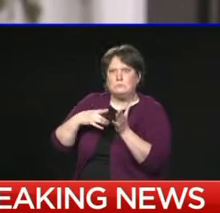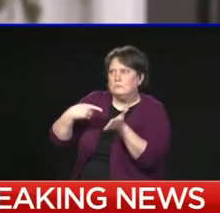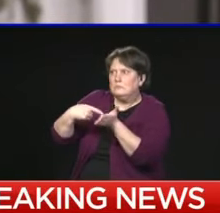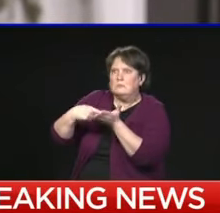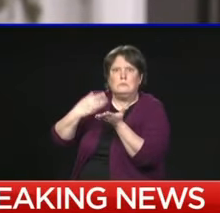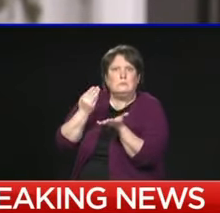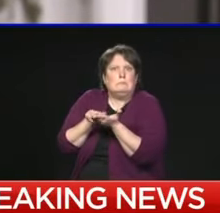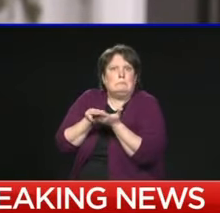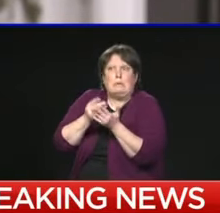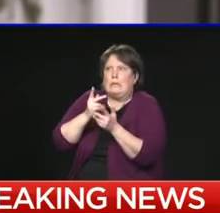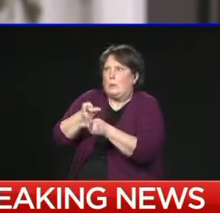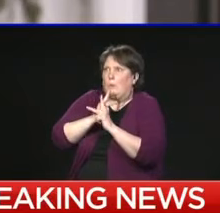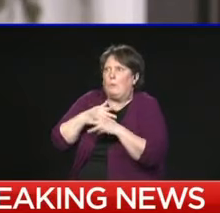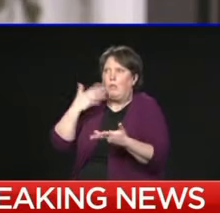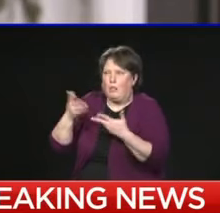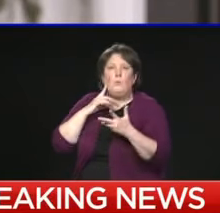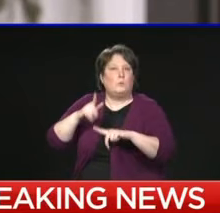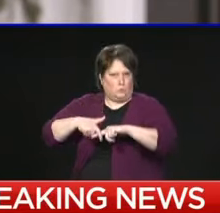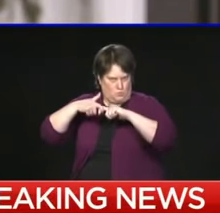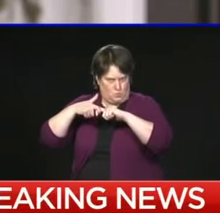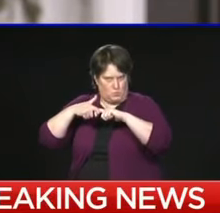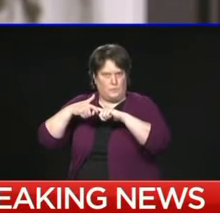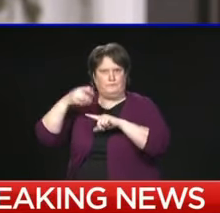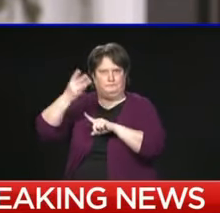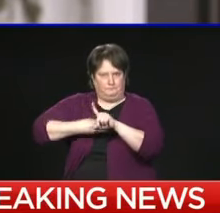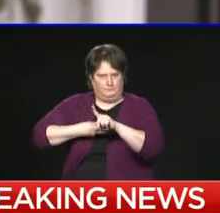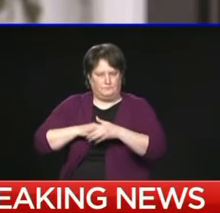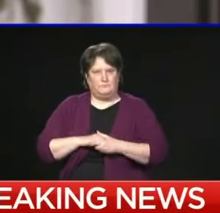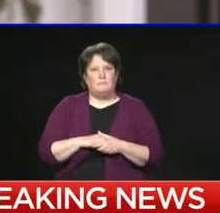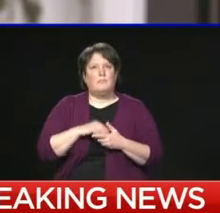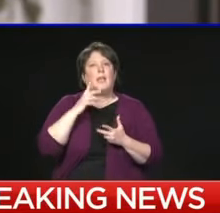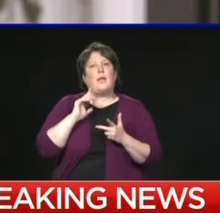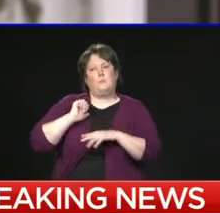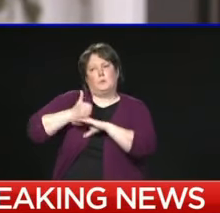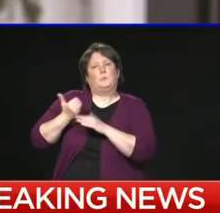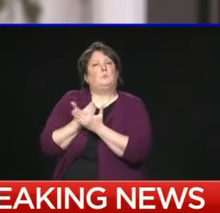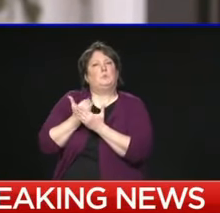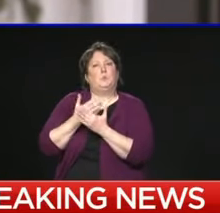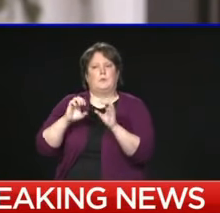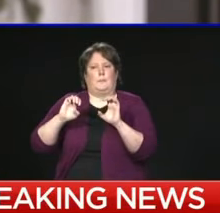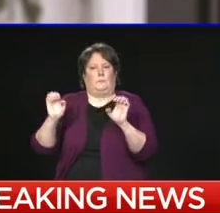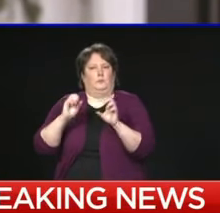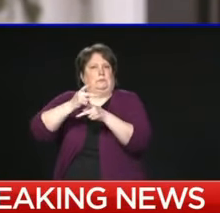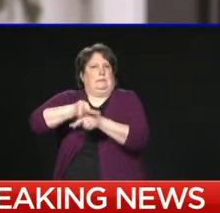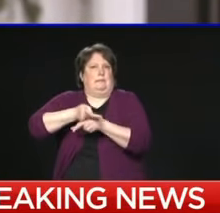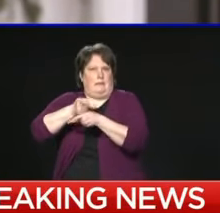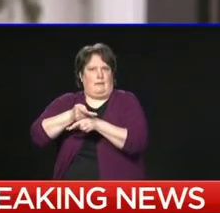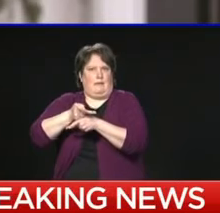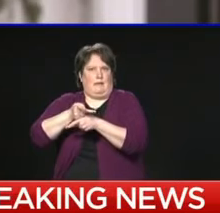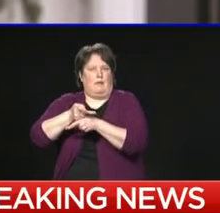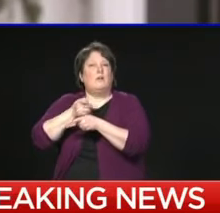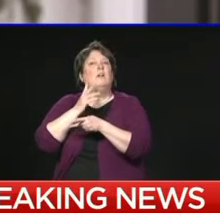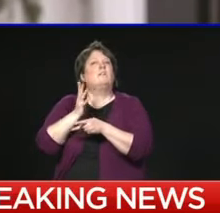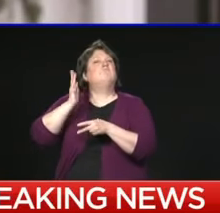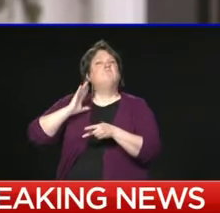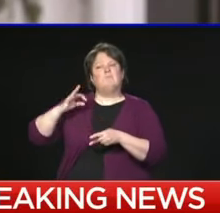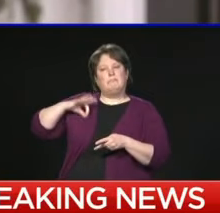prestation canadienne d'urgence. Cette allocation remplacera les 2 allocations qu'on a annoncées la semaine dernière,